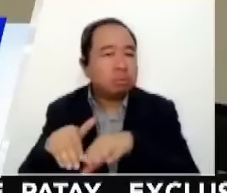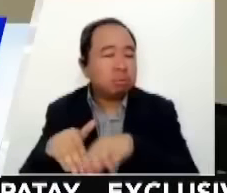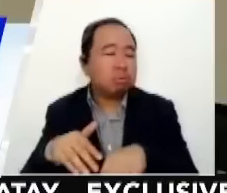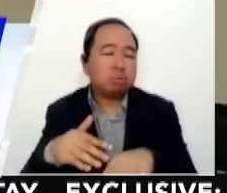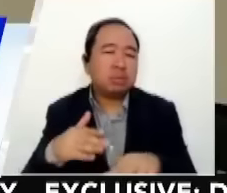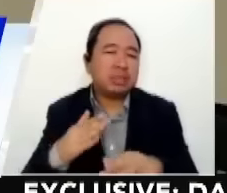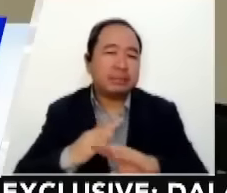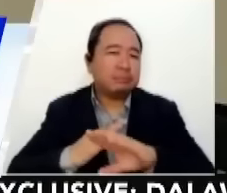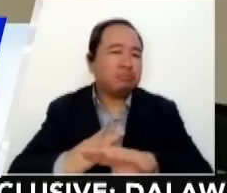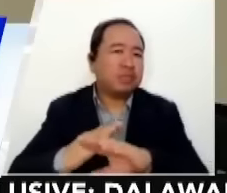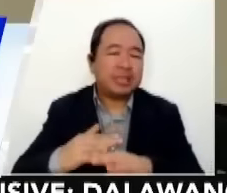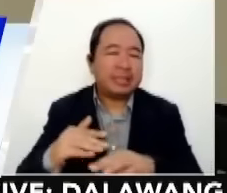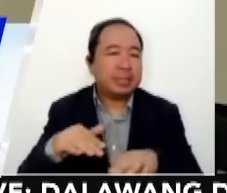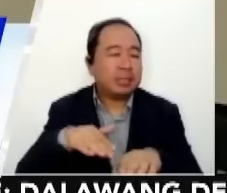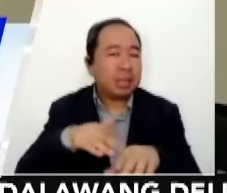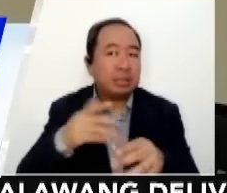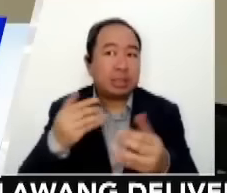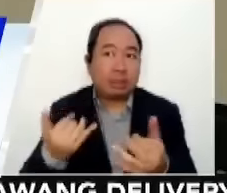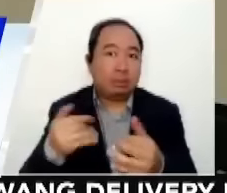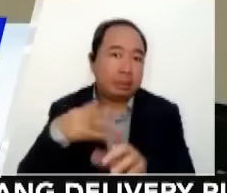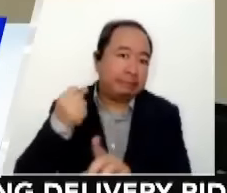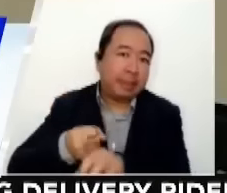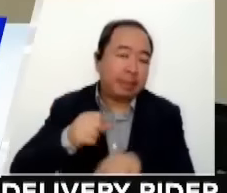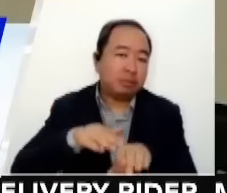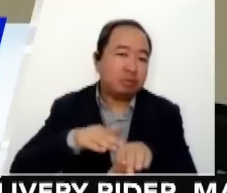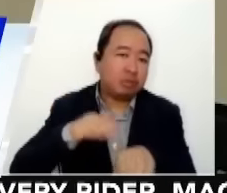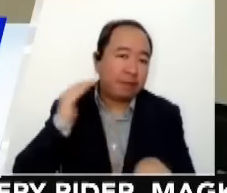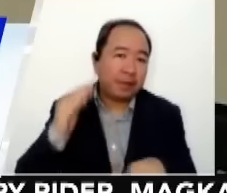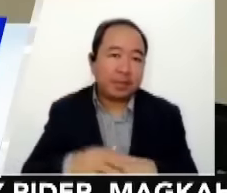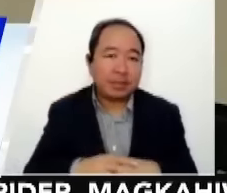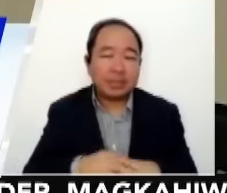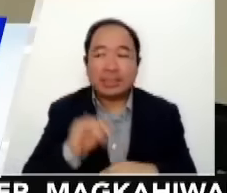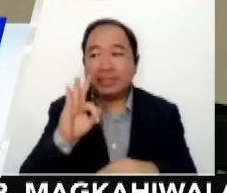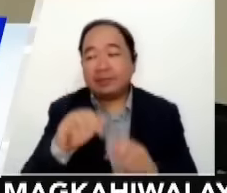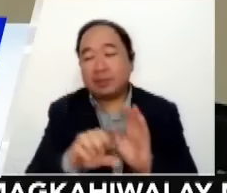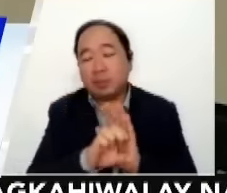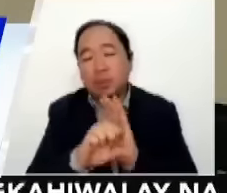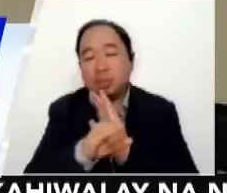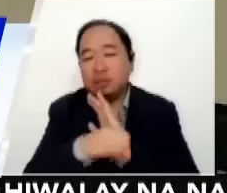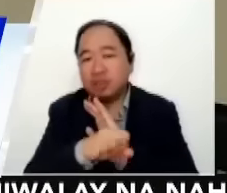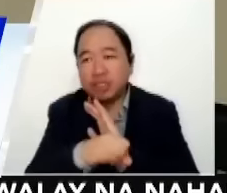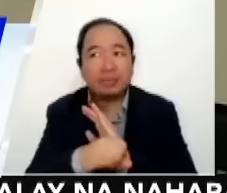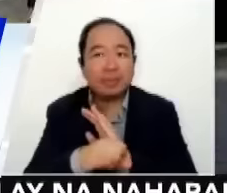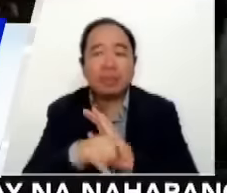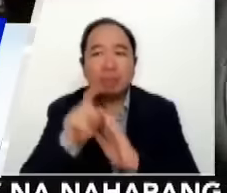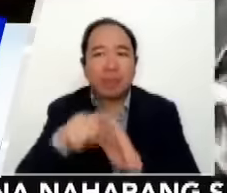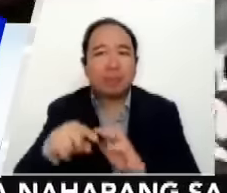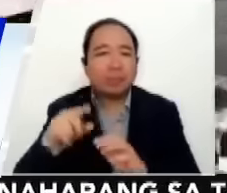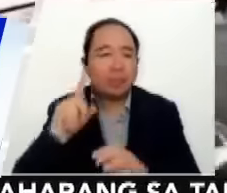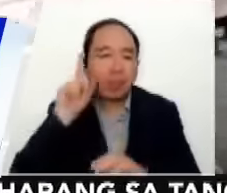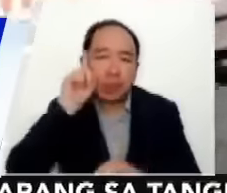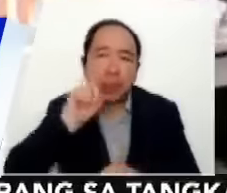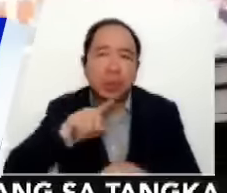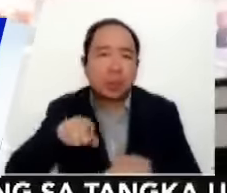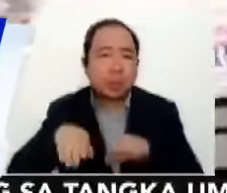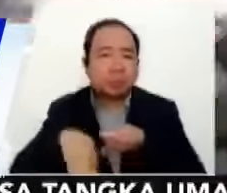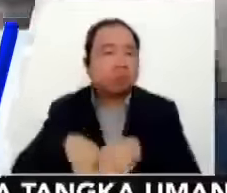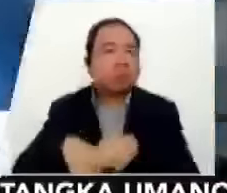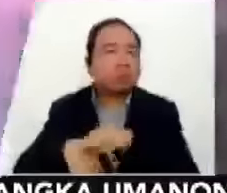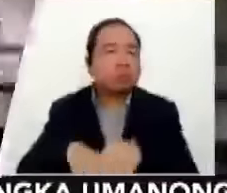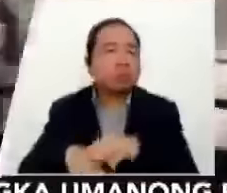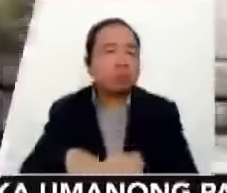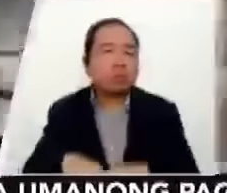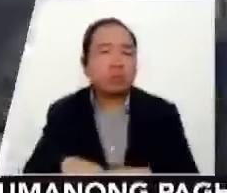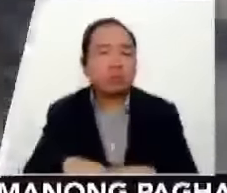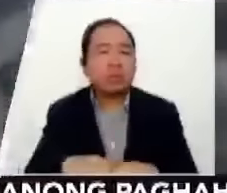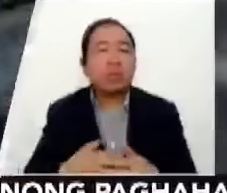tapos yung dadaan na sasakyan, katulad ng mga jeep, yung mga pamasok, dapat tuloy-tuloy tayo doon. 900 pesos ang multa sa naklamp